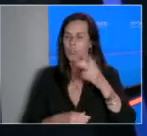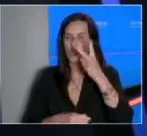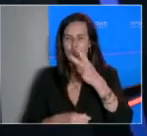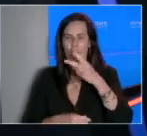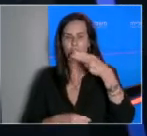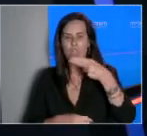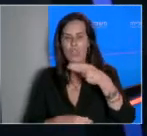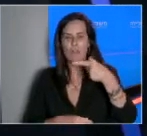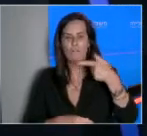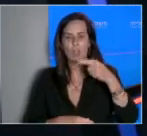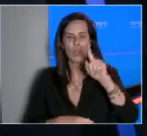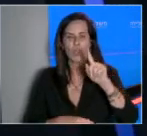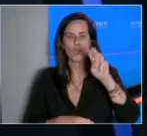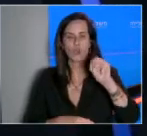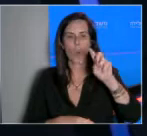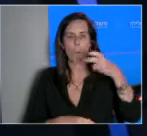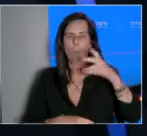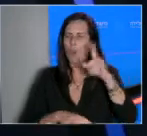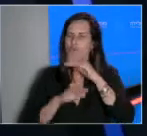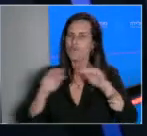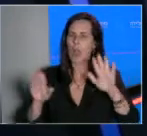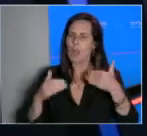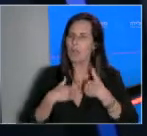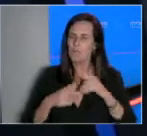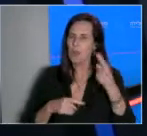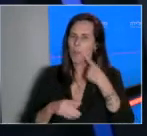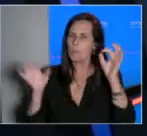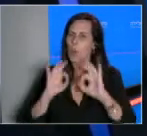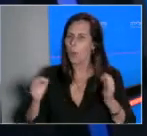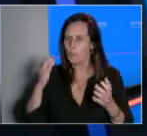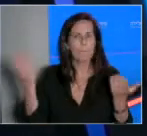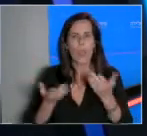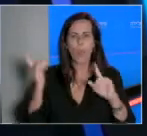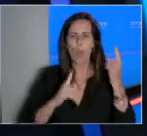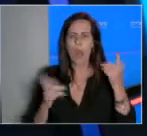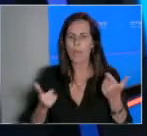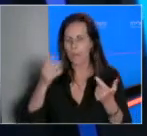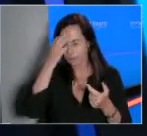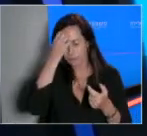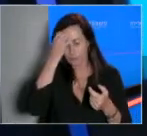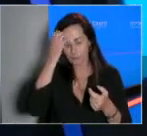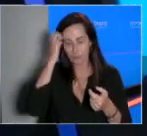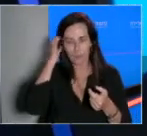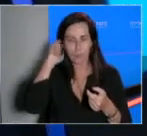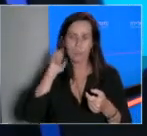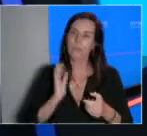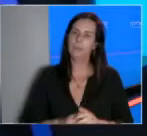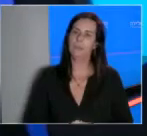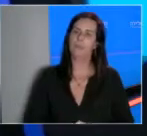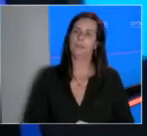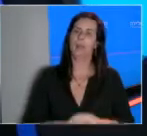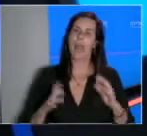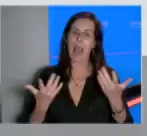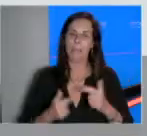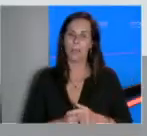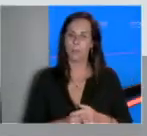וג'ומה, את יודעת, הכל שקט, כאילו חוץ מאיתנו אף אחד לא מדבר על זה. למה זה קורה ככה? למה